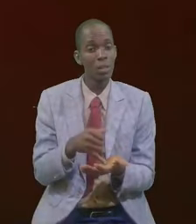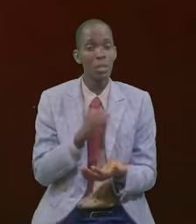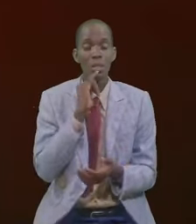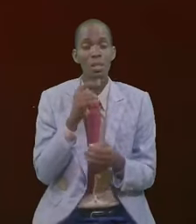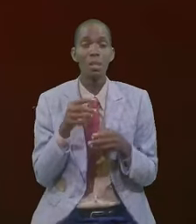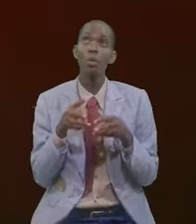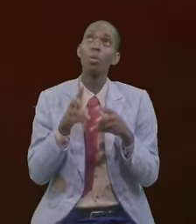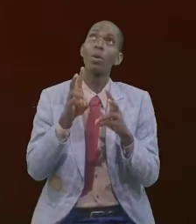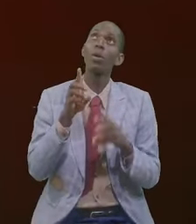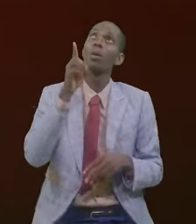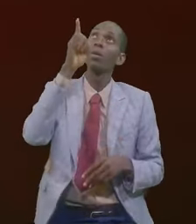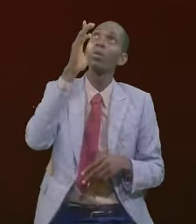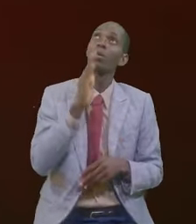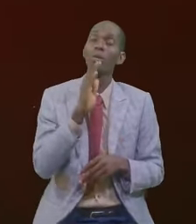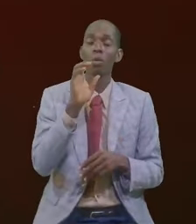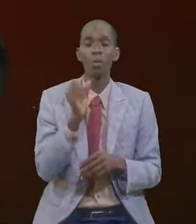C'est la voix de Dieu.